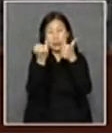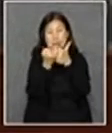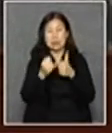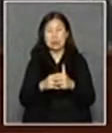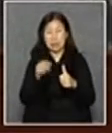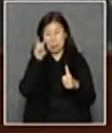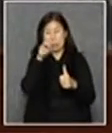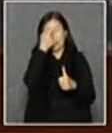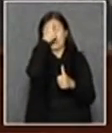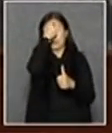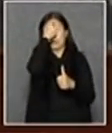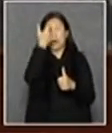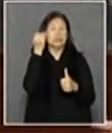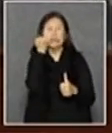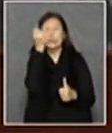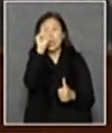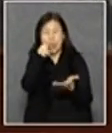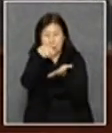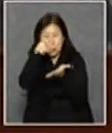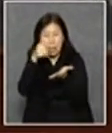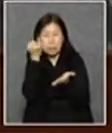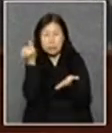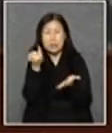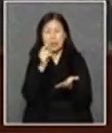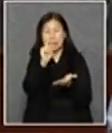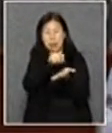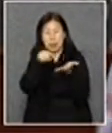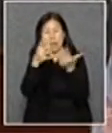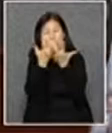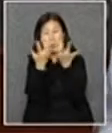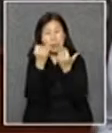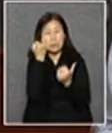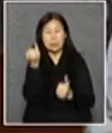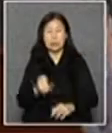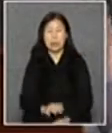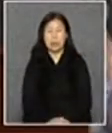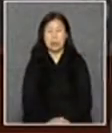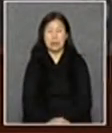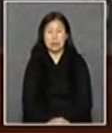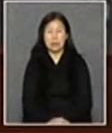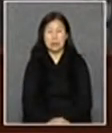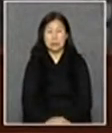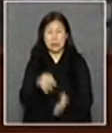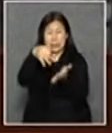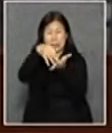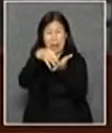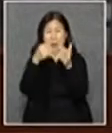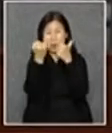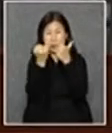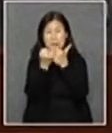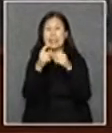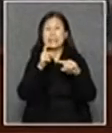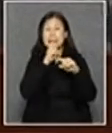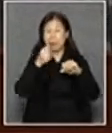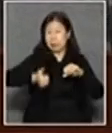頭眉心鎖的，真的不知道怎麼去做的。這種做法裡面的話，參與學生裡面當然有成功的